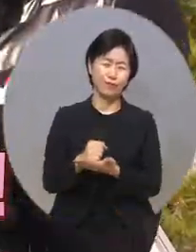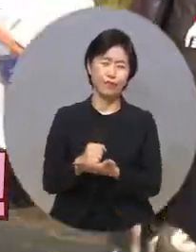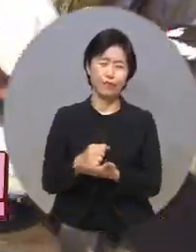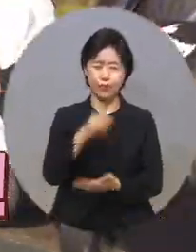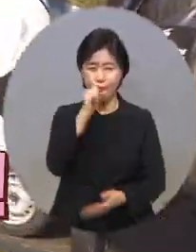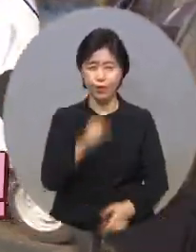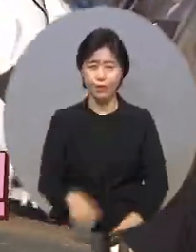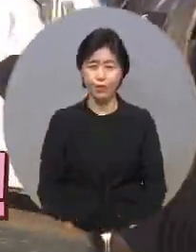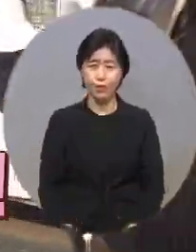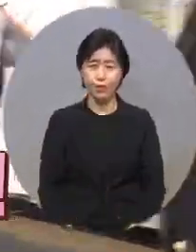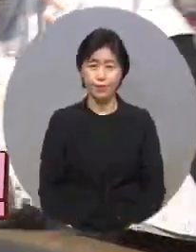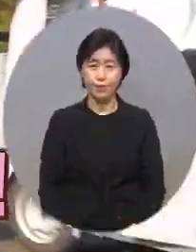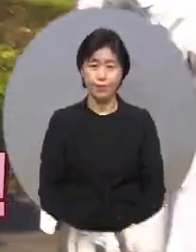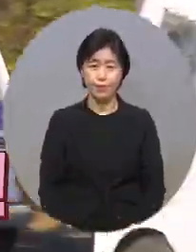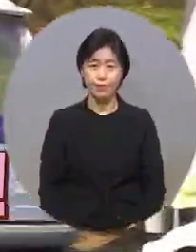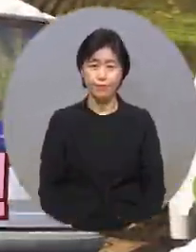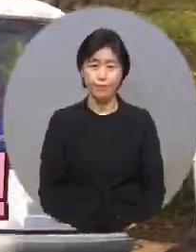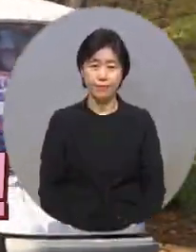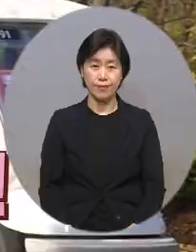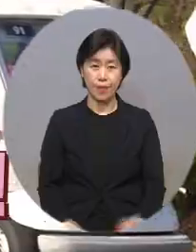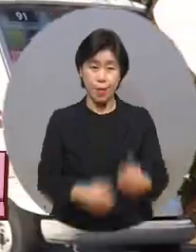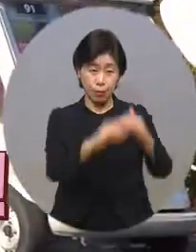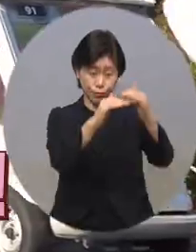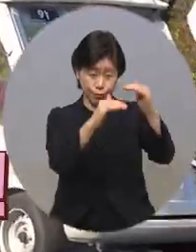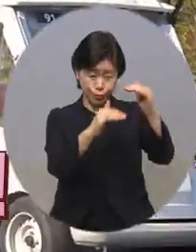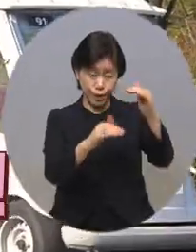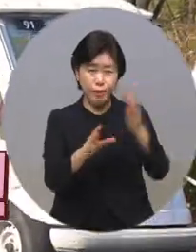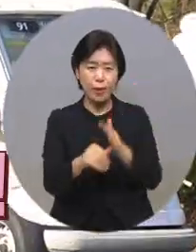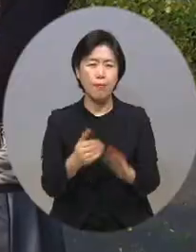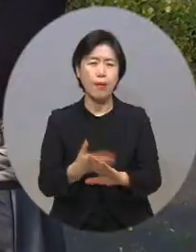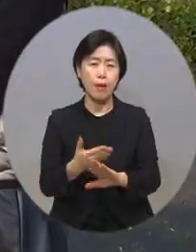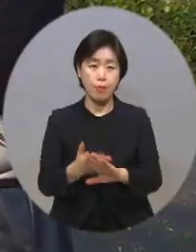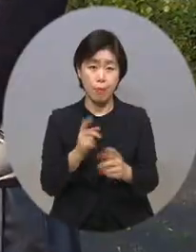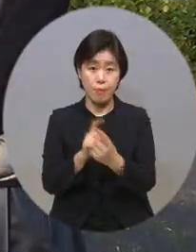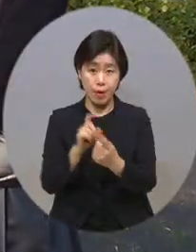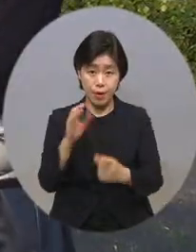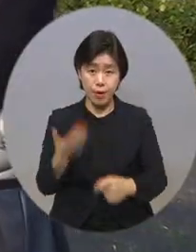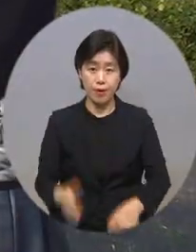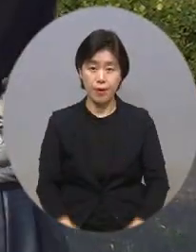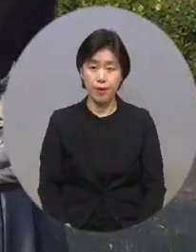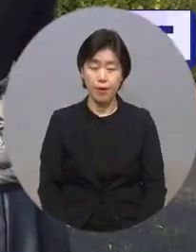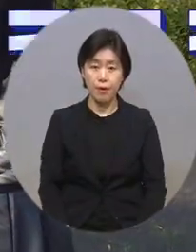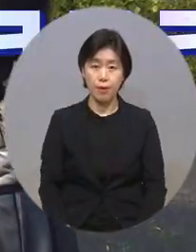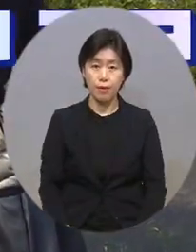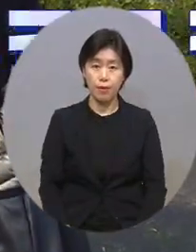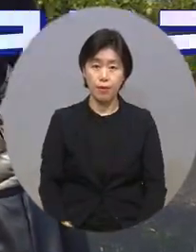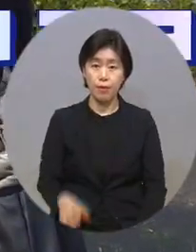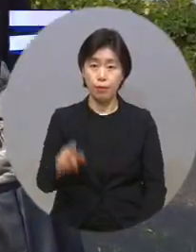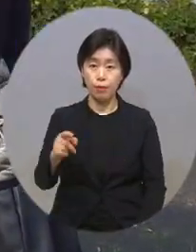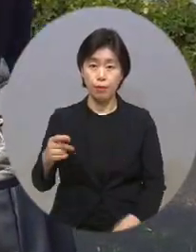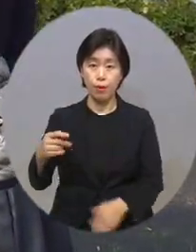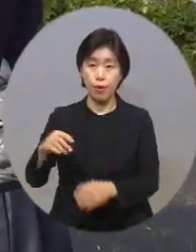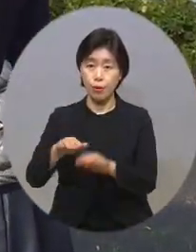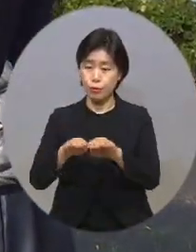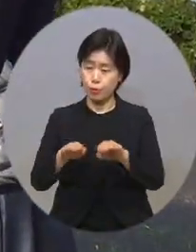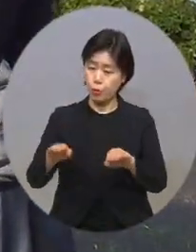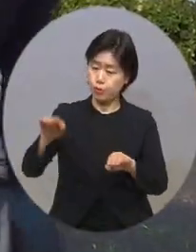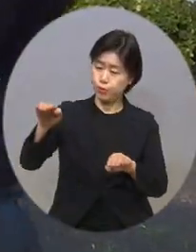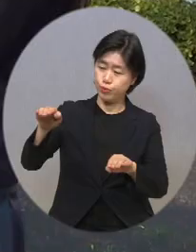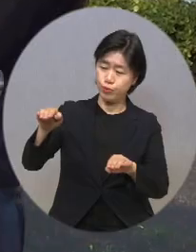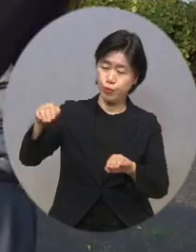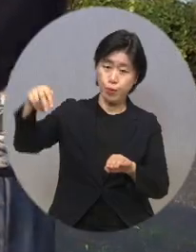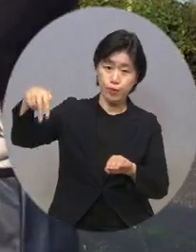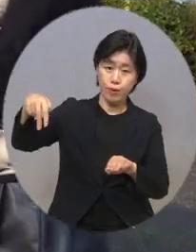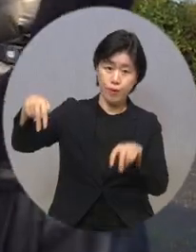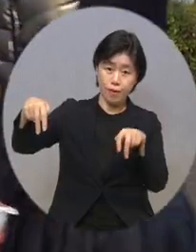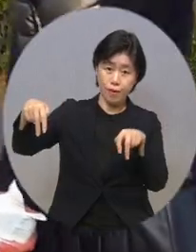끝에서 반대가 있더라고. 맞죠? 끝에 네. 반대 있었어. 네. 왜 높은 데 계세요? 아니 뭐 딱히 높진 않지만.